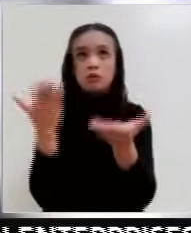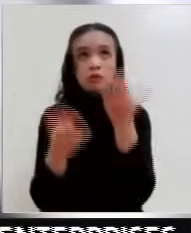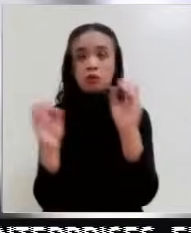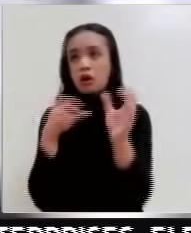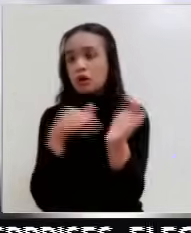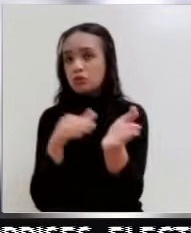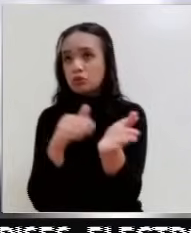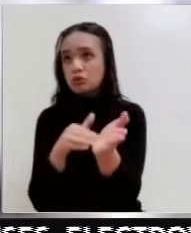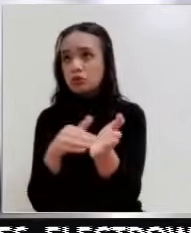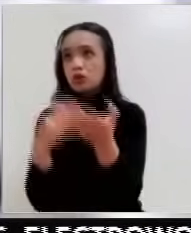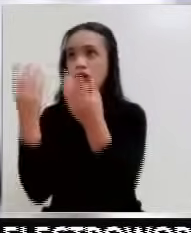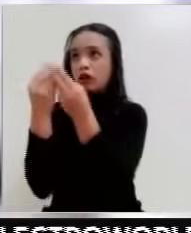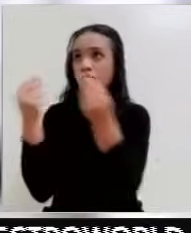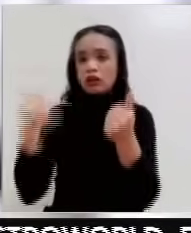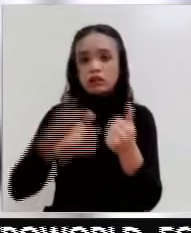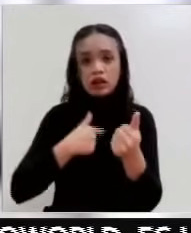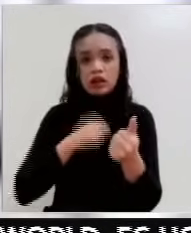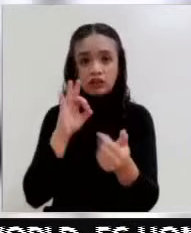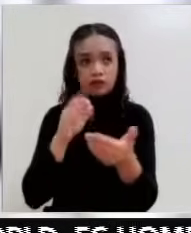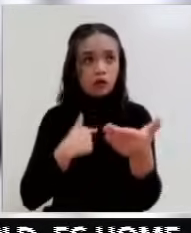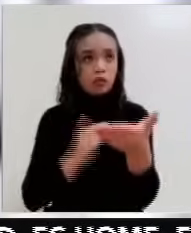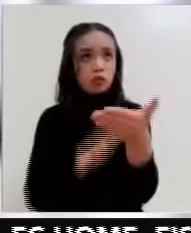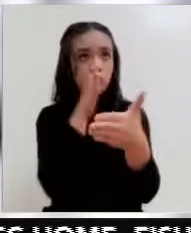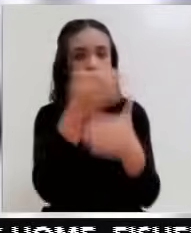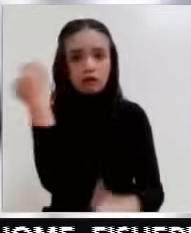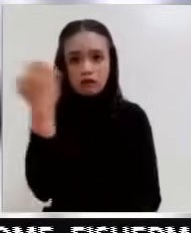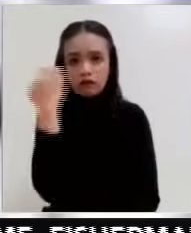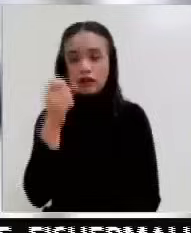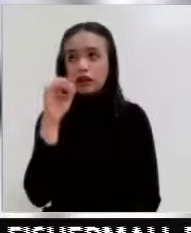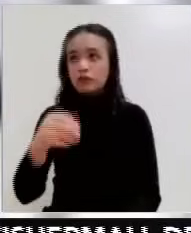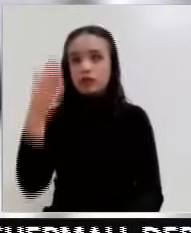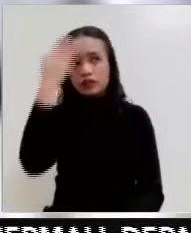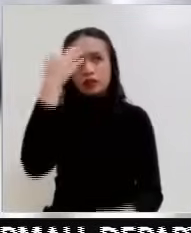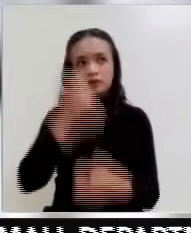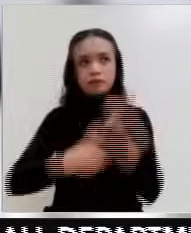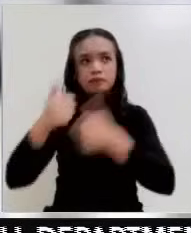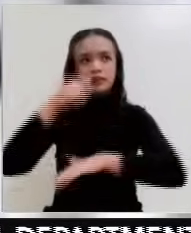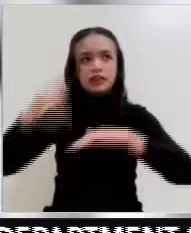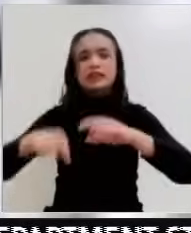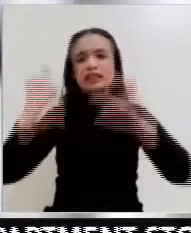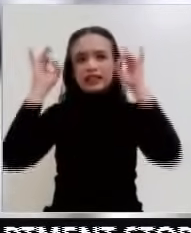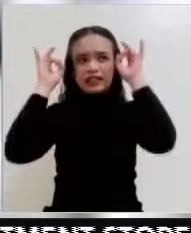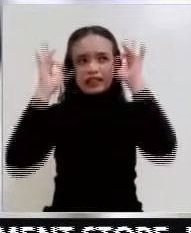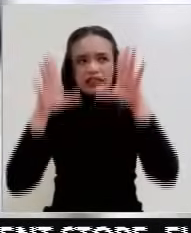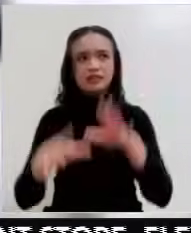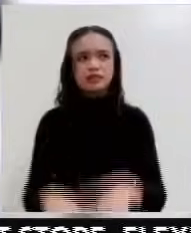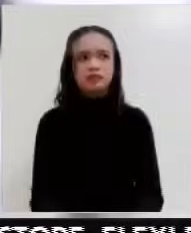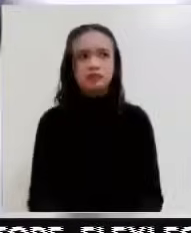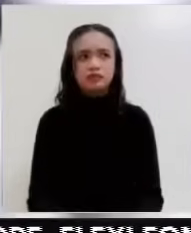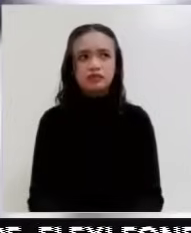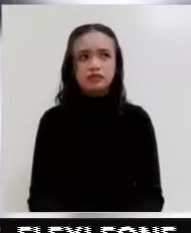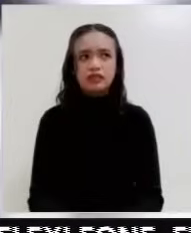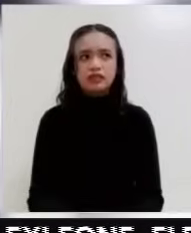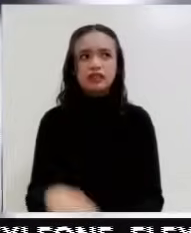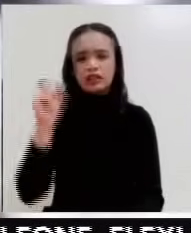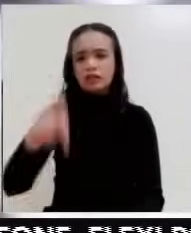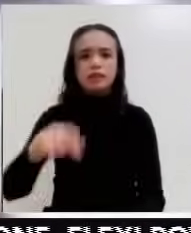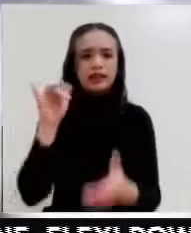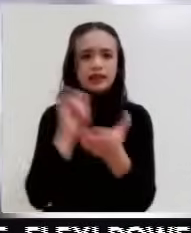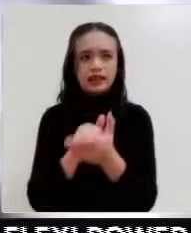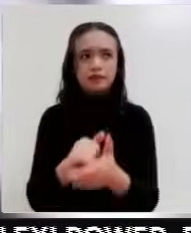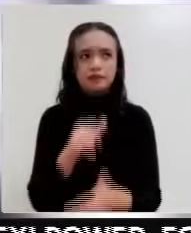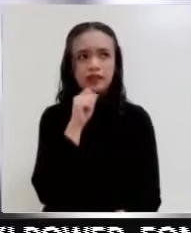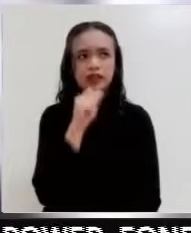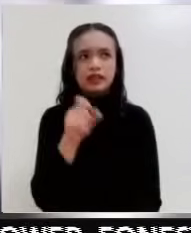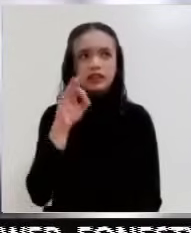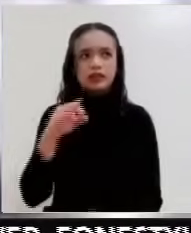ER. Pag naalaman na ikaw yung Chief Justice, baka sabihin, delikado tayo dito. Hindi naman dapat ganun. Kung mga abogado may